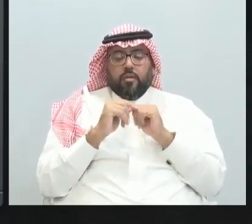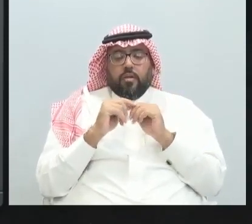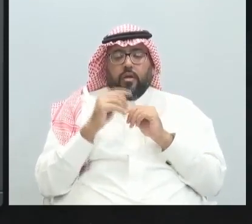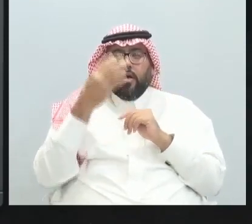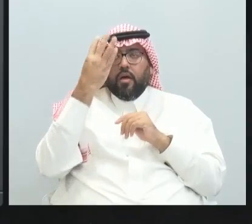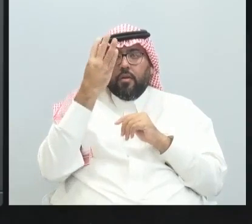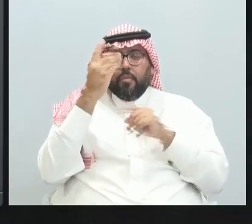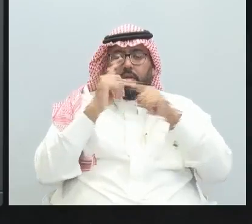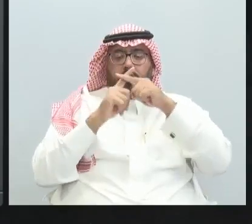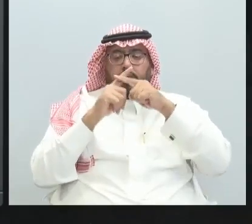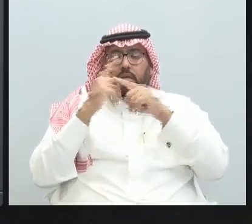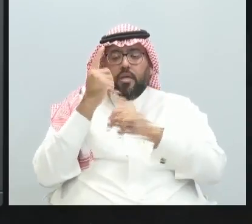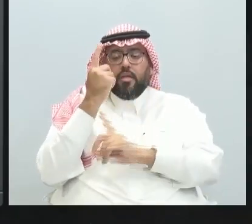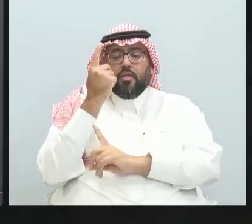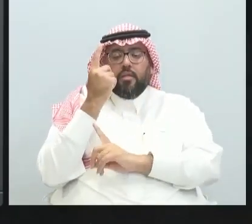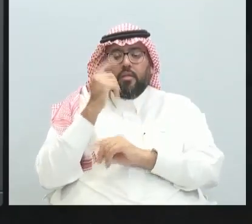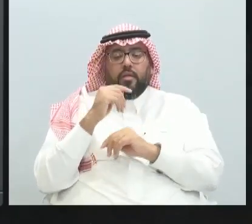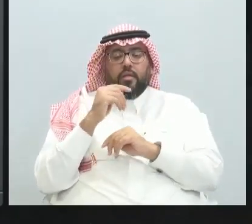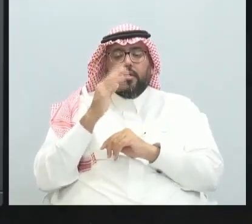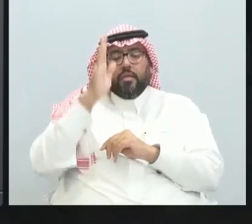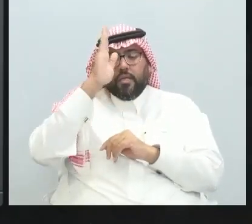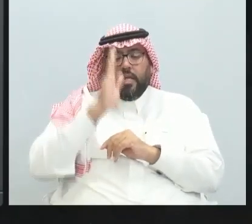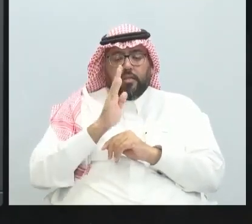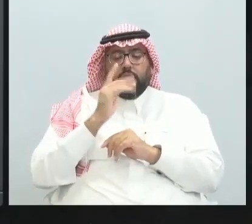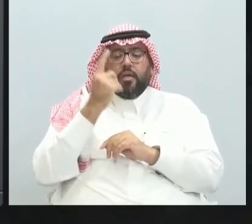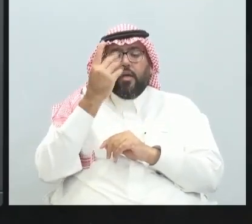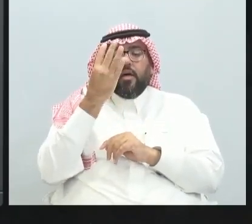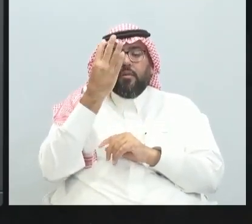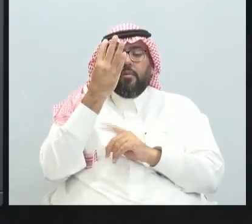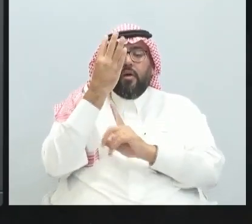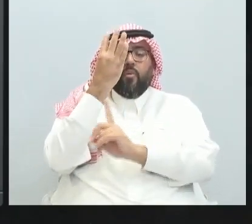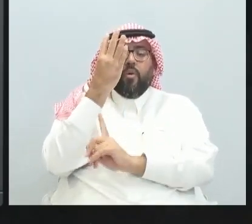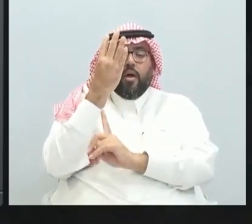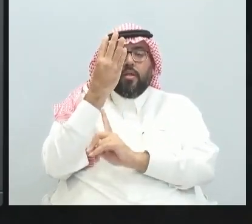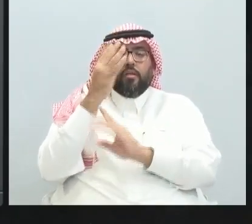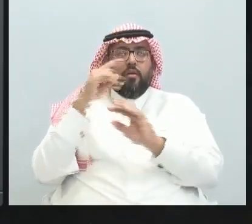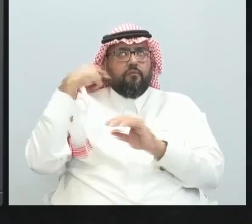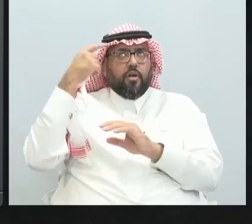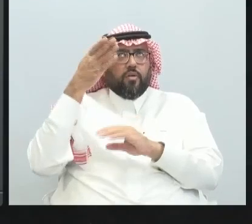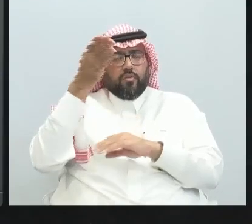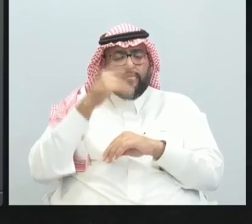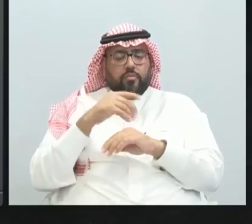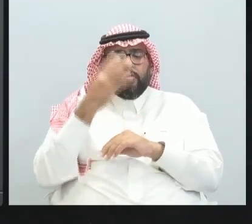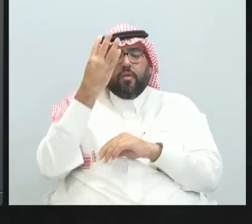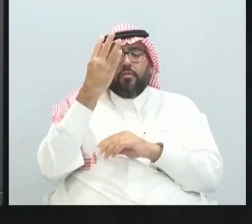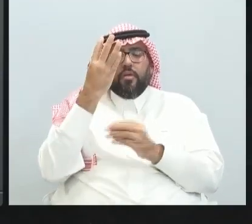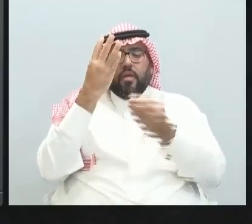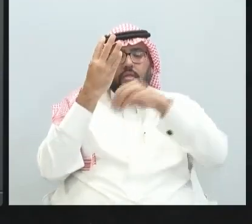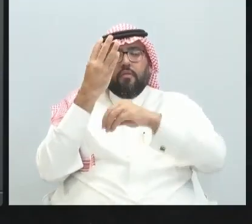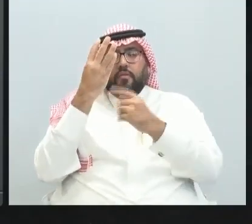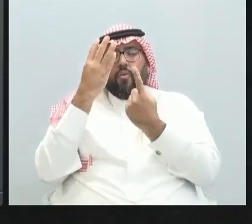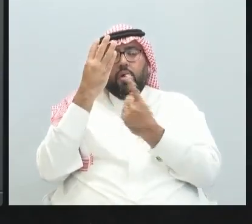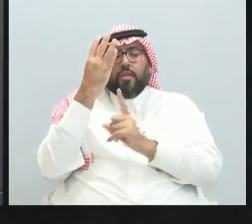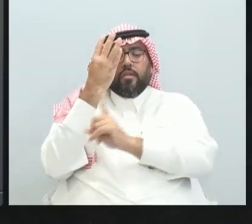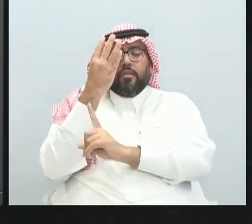اربعه مضافا اليها واحد كم يساوي يلا فكروا فيها اربعه اضفنا عليها